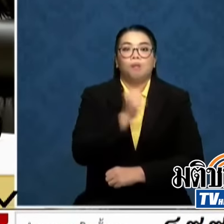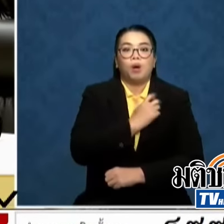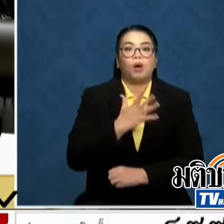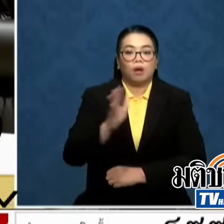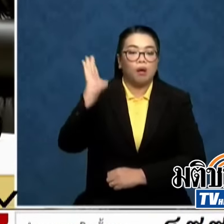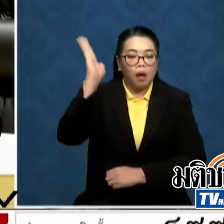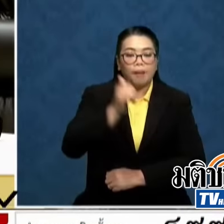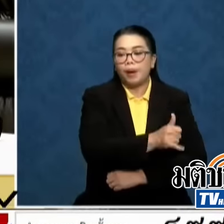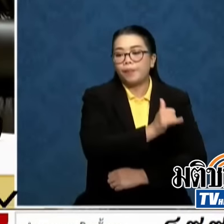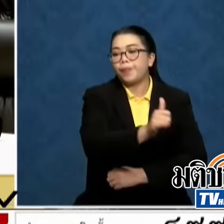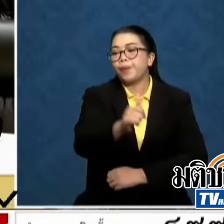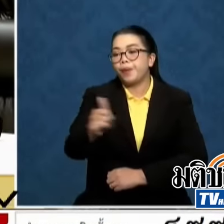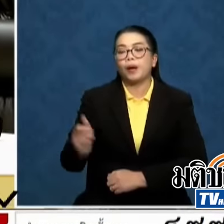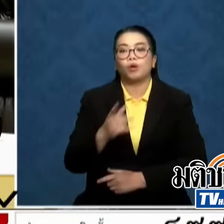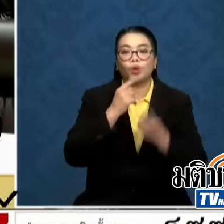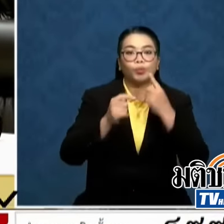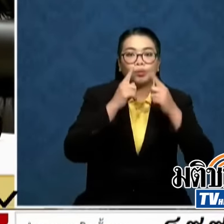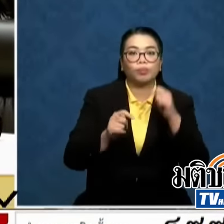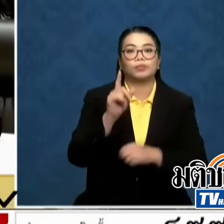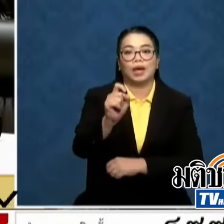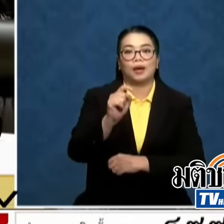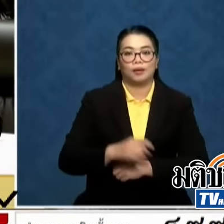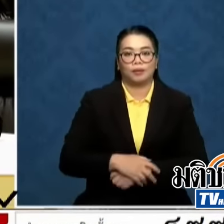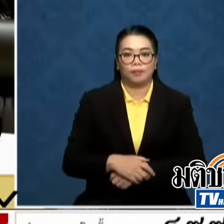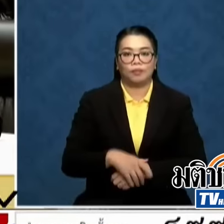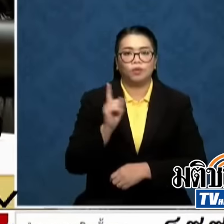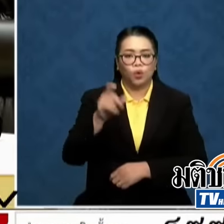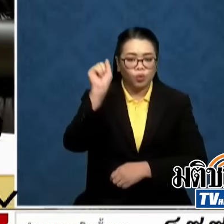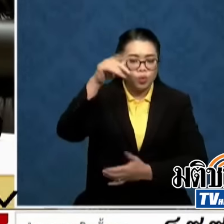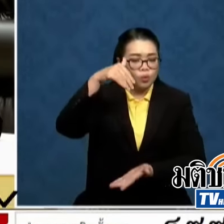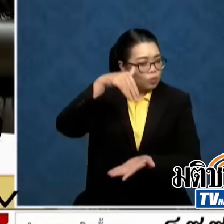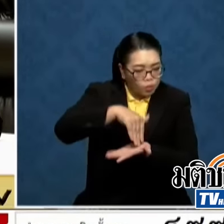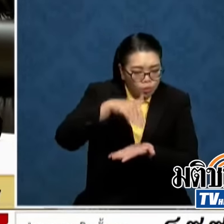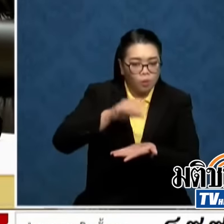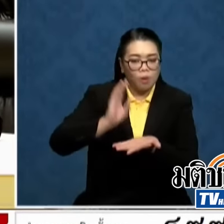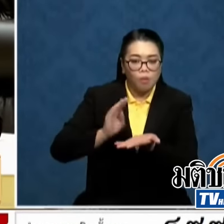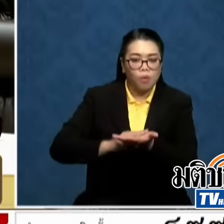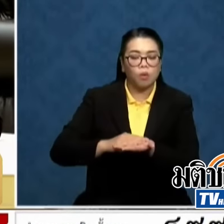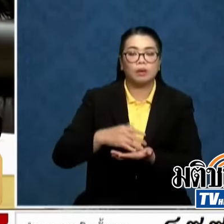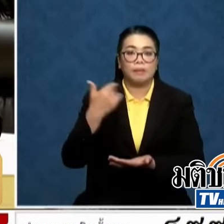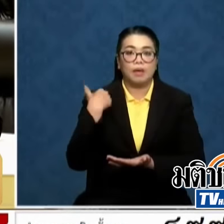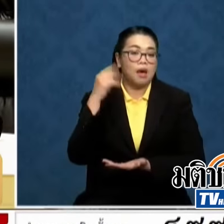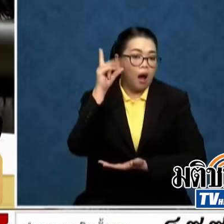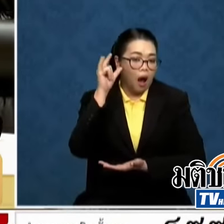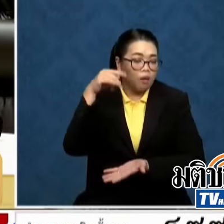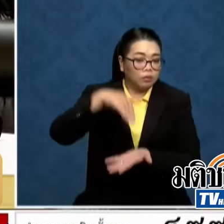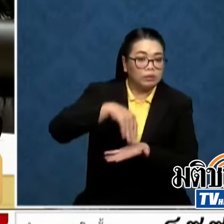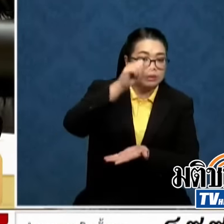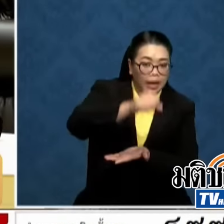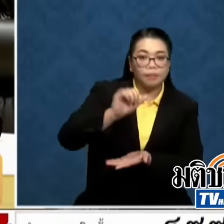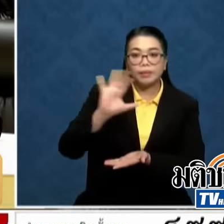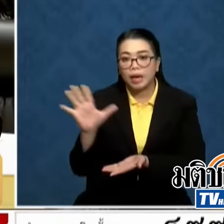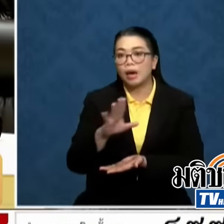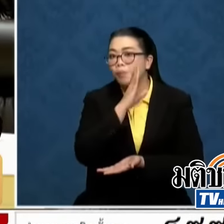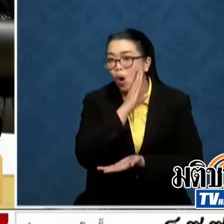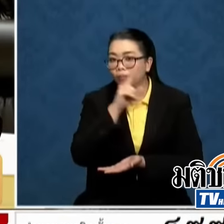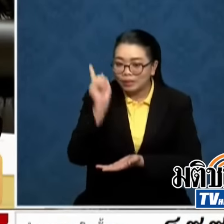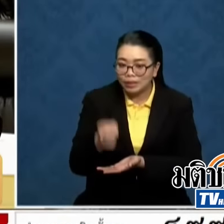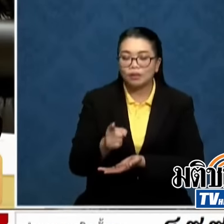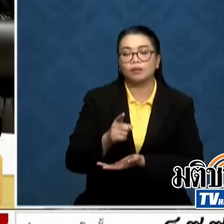ไปออกรายการนู้นรายการนี้ท่านไล่ตอบไม่ไหวหรอกครับท่านต้องมีศูนย์กลางข้อมูลเมื่อมีข่าวออกมาไอ้นี่ใช่ไอ้นี่ไ